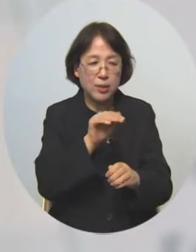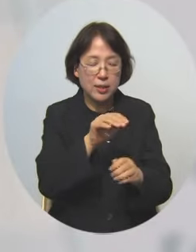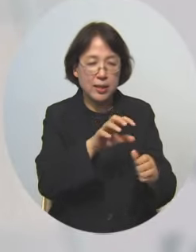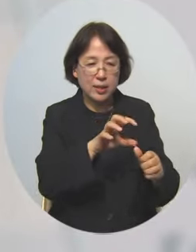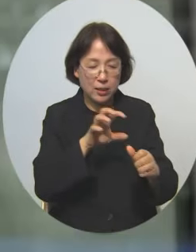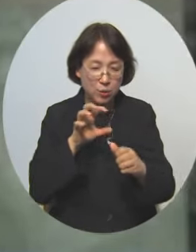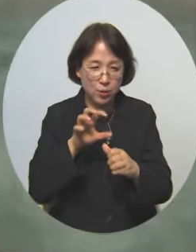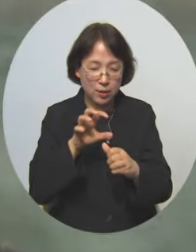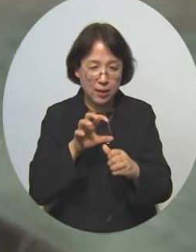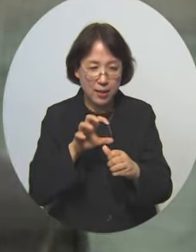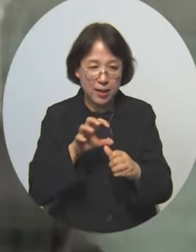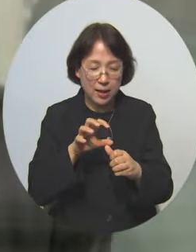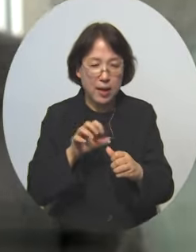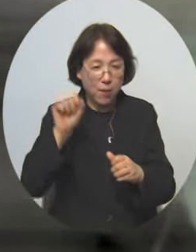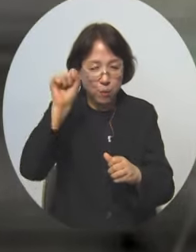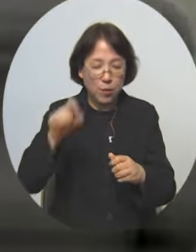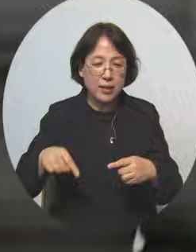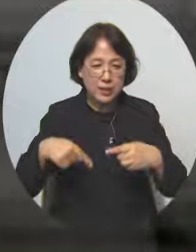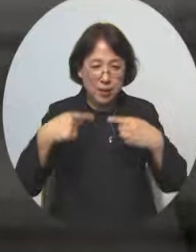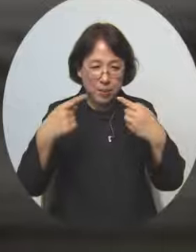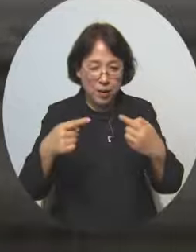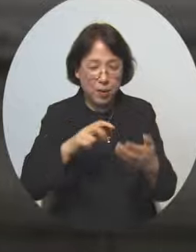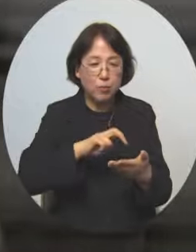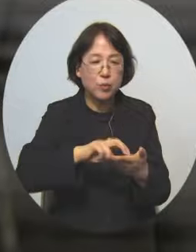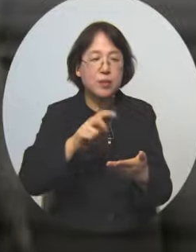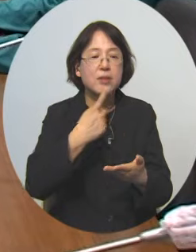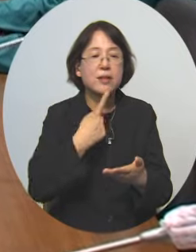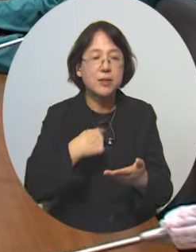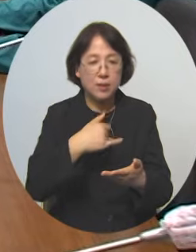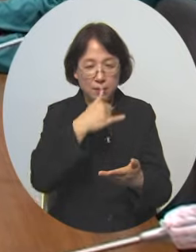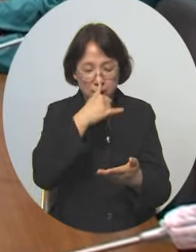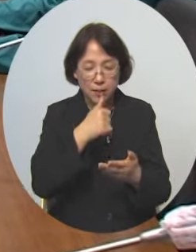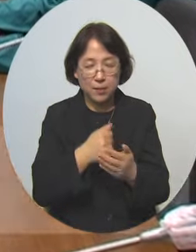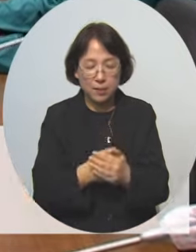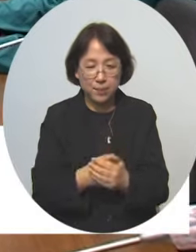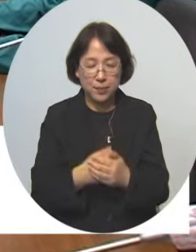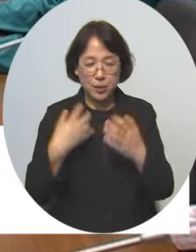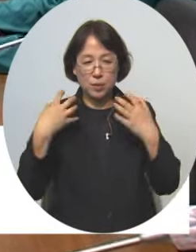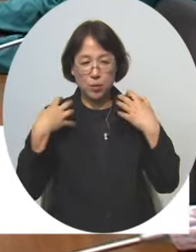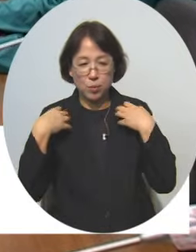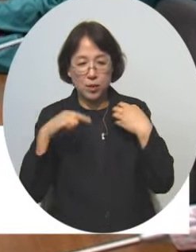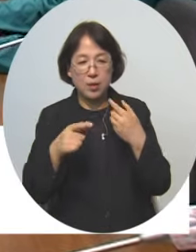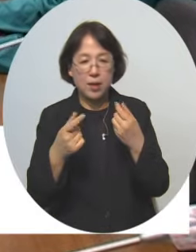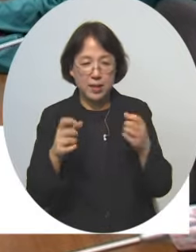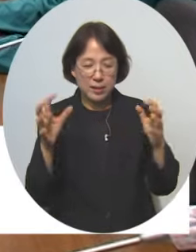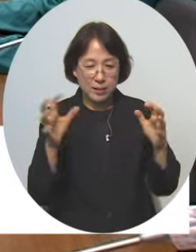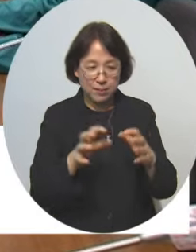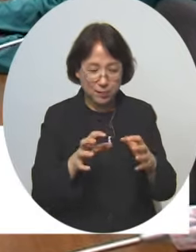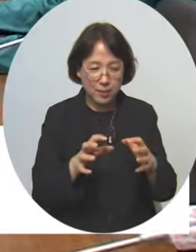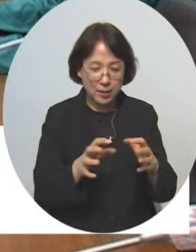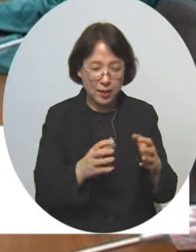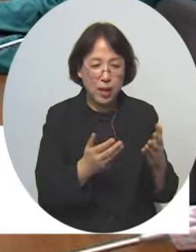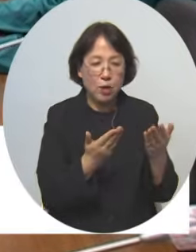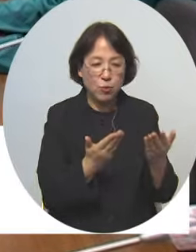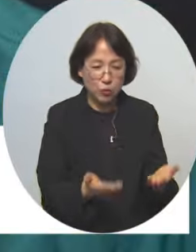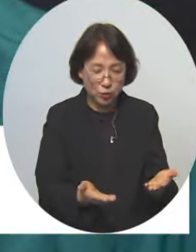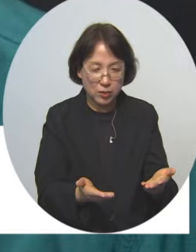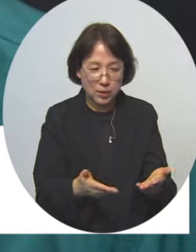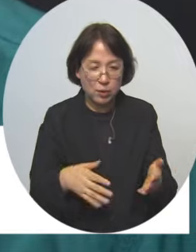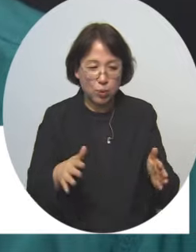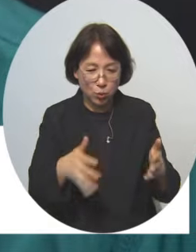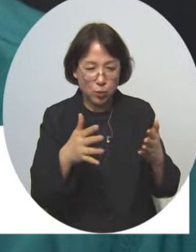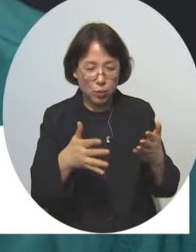대회에 참여해달라는 독려 문자를 보낸 바 있습니다. 보건당국은 이런 집단 휴진 독려로 비상진료